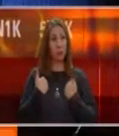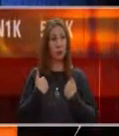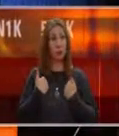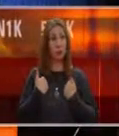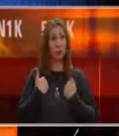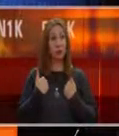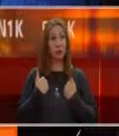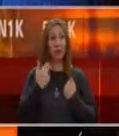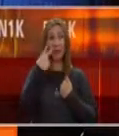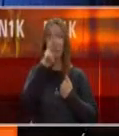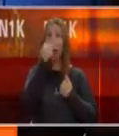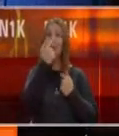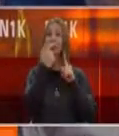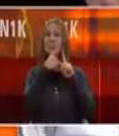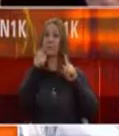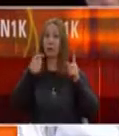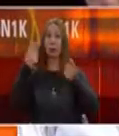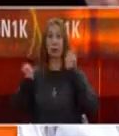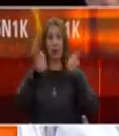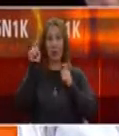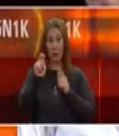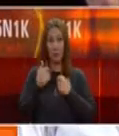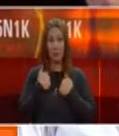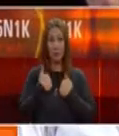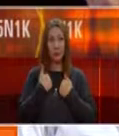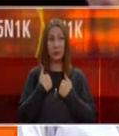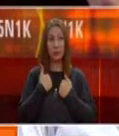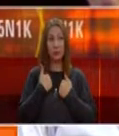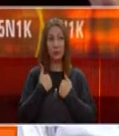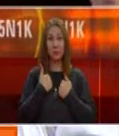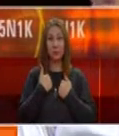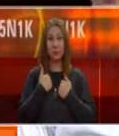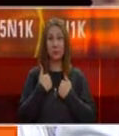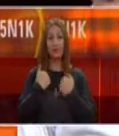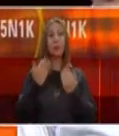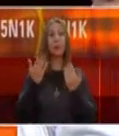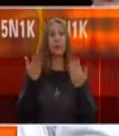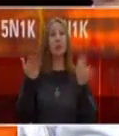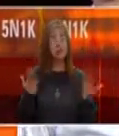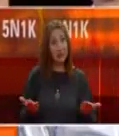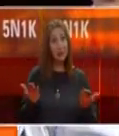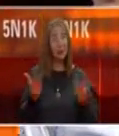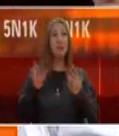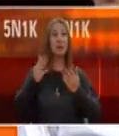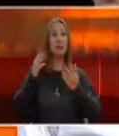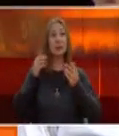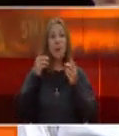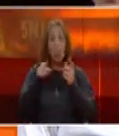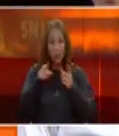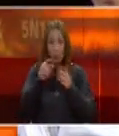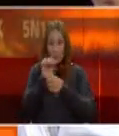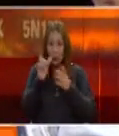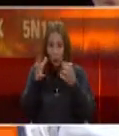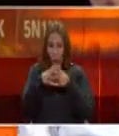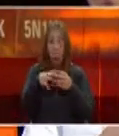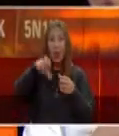şu. Evet. 2006 yılından beri çalışmalar yapıyoruz. Evet. Zaten Tarlabaşı Toplum Merkezi açılımından beri